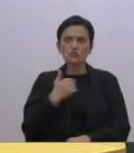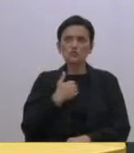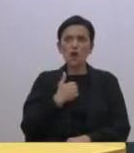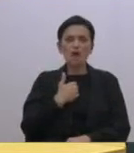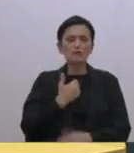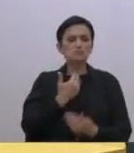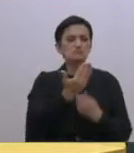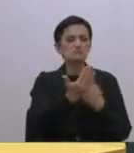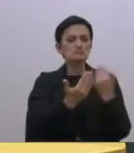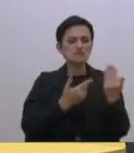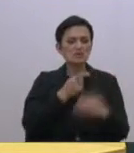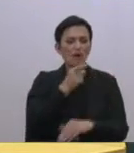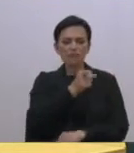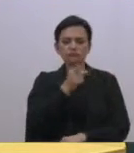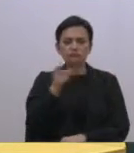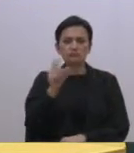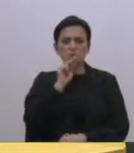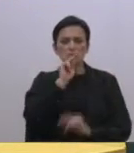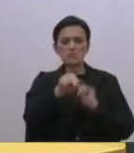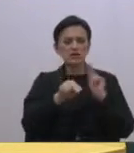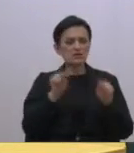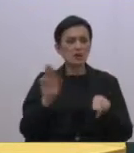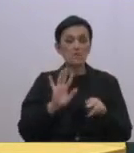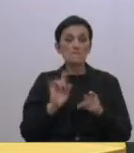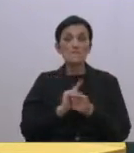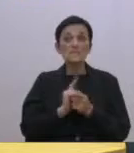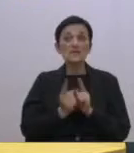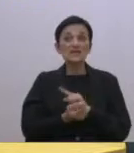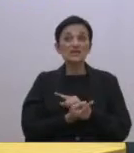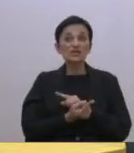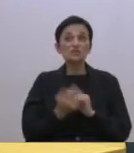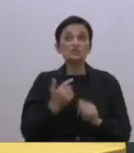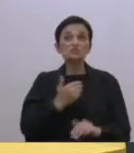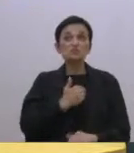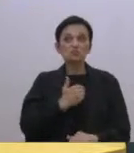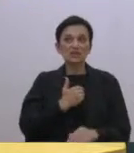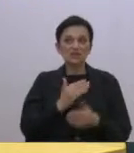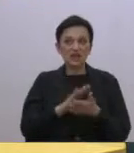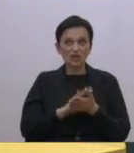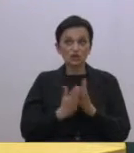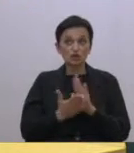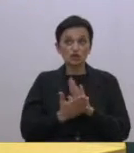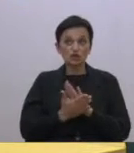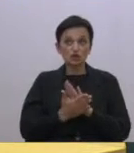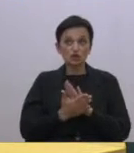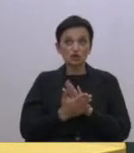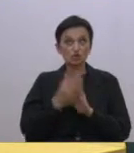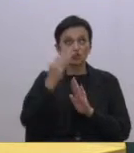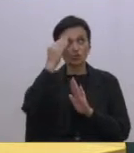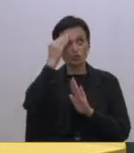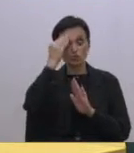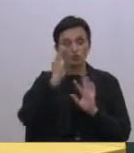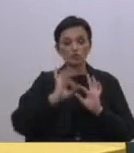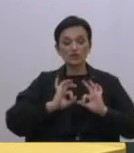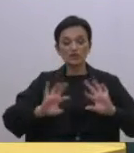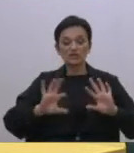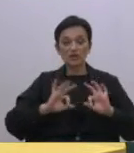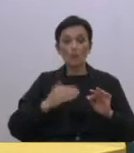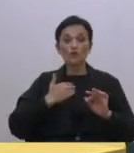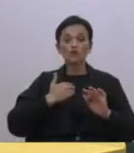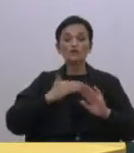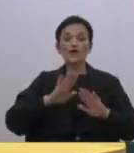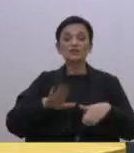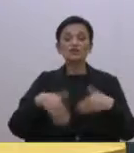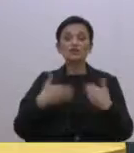მიმმართავს რაიმე თვალსაზრისით ბრალდებით, პირიქით. მინდა რომ სიტუაცია წარმოგადგენინოთ, რომ სინამდვილეში ჩვენი შეთავაზება რა